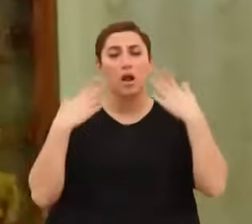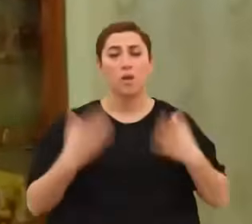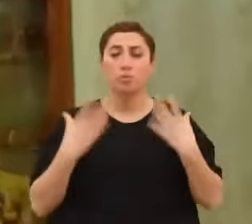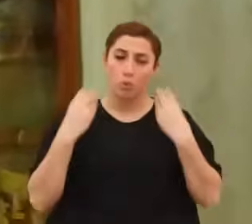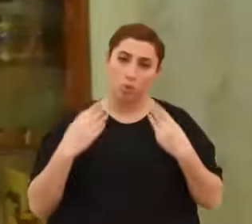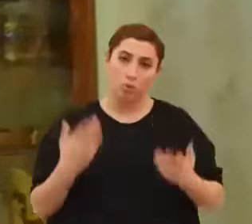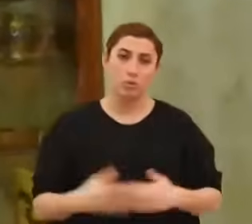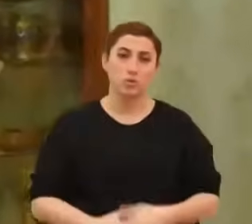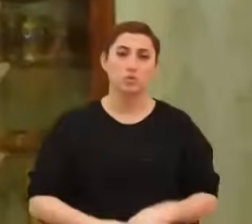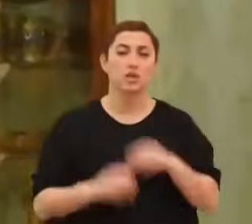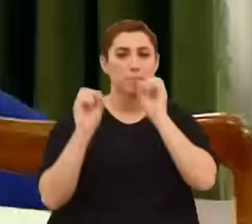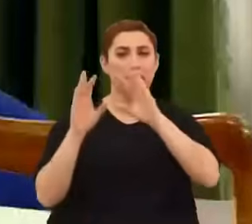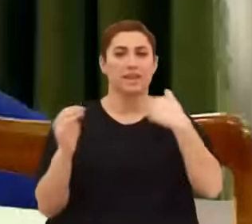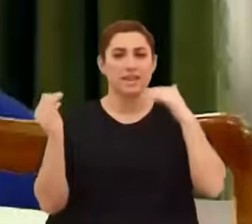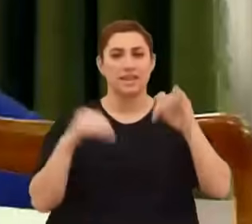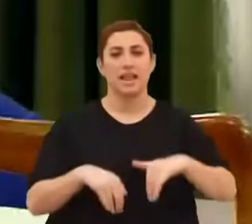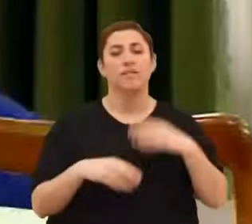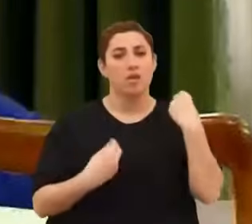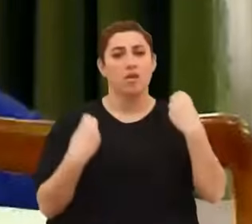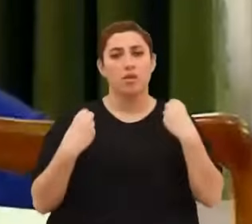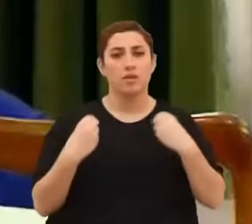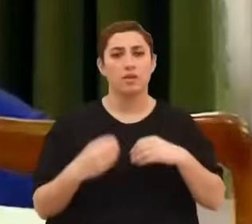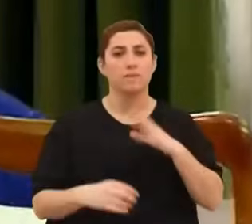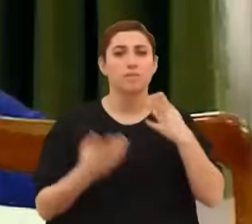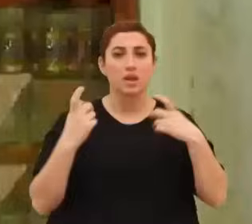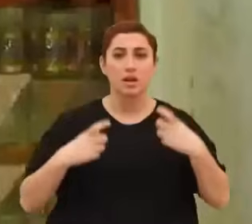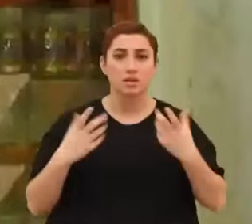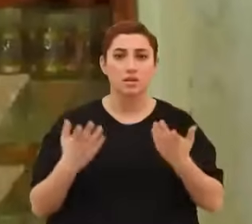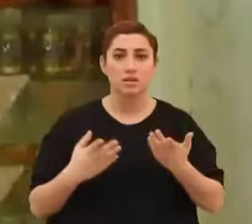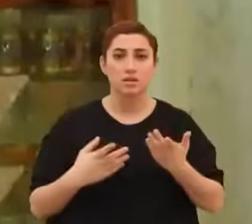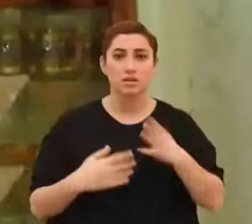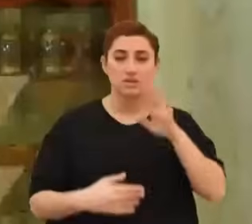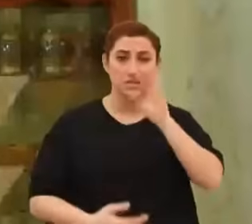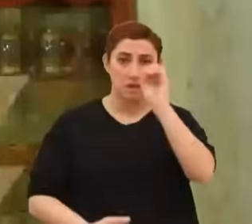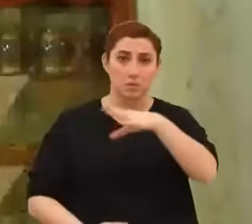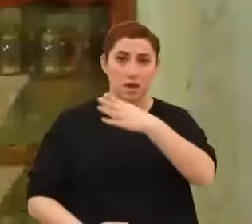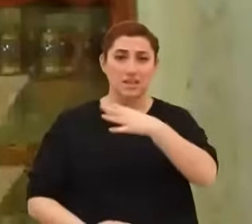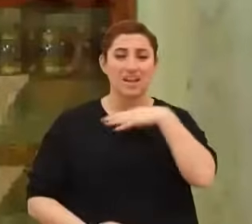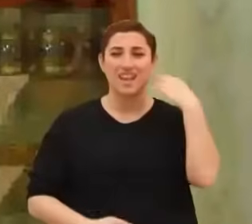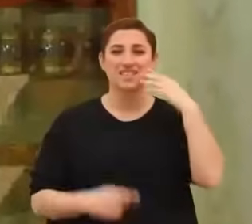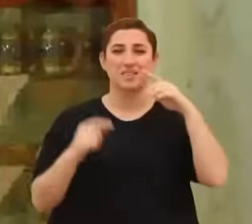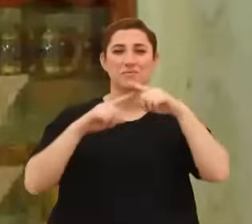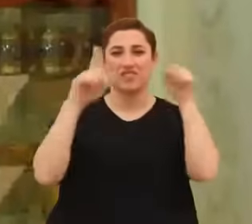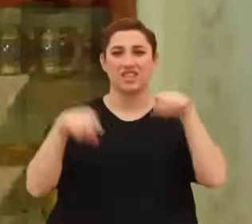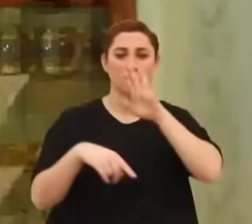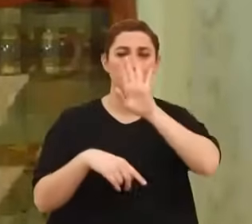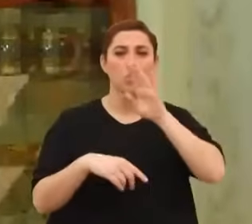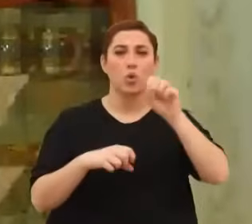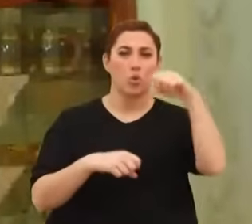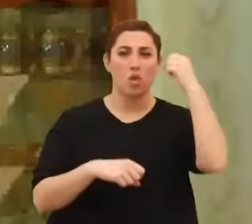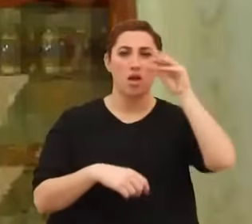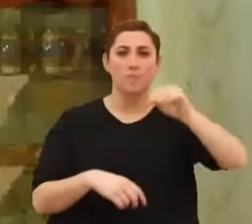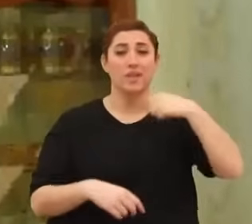kabul ederse. Bıraktık geldik şimdi. İyi. E nerede? İşte şey bıraktık. Kasabın vitrininde duruyor şimdi